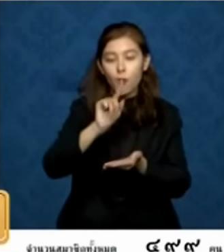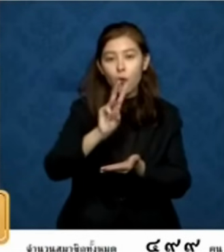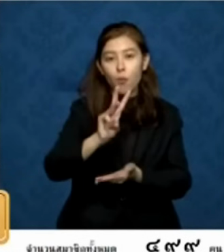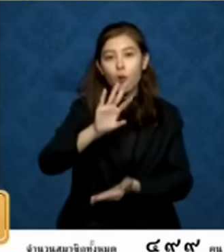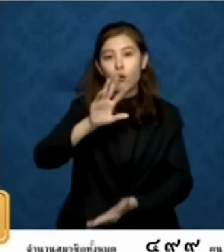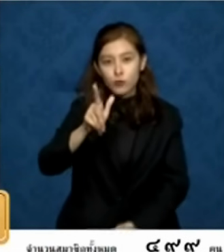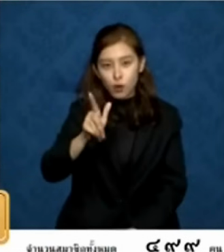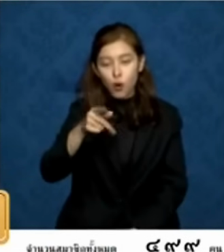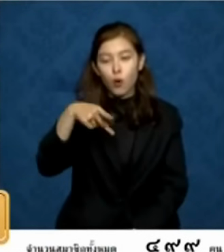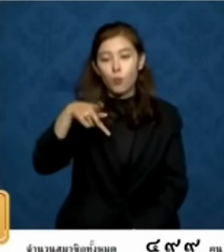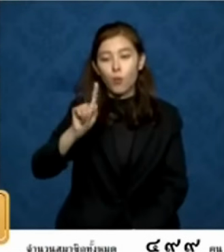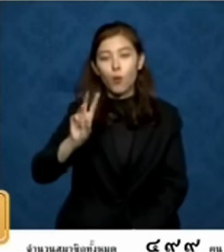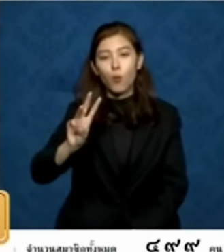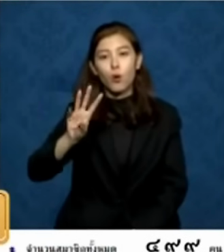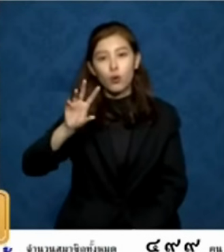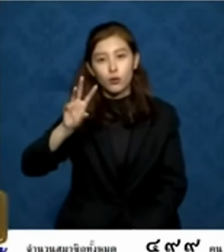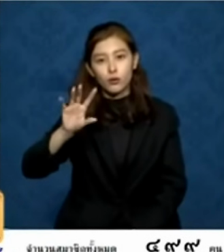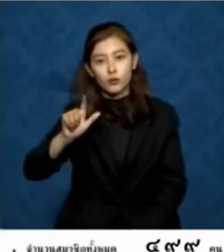คน